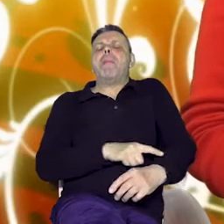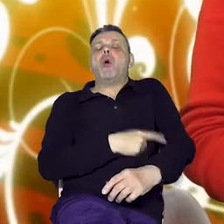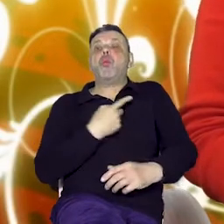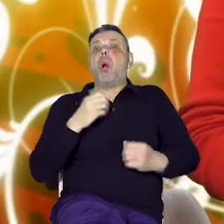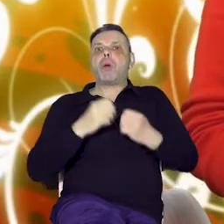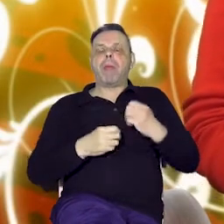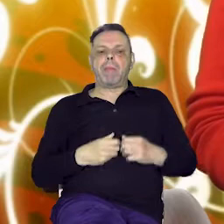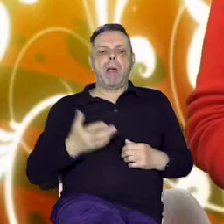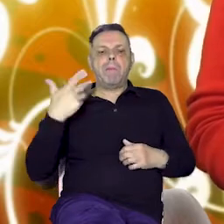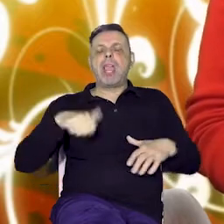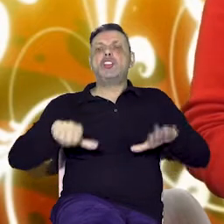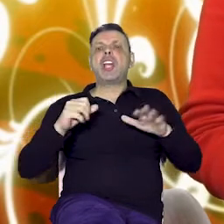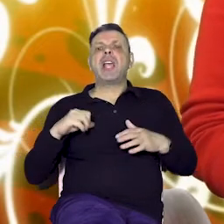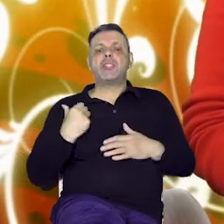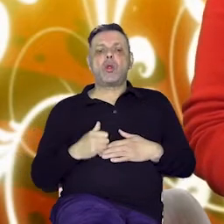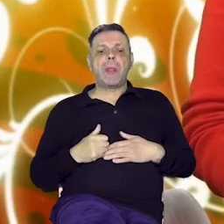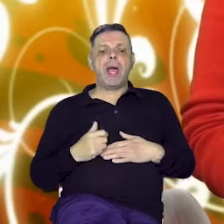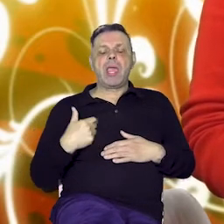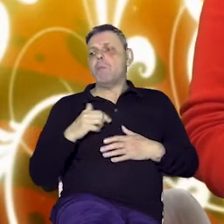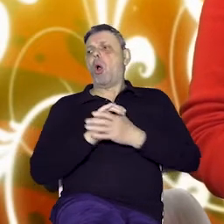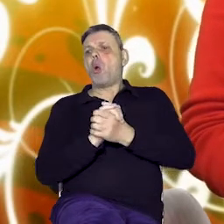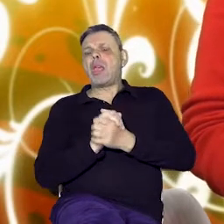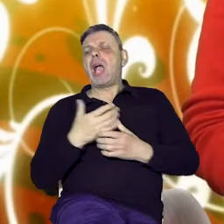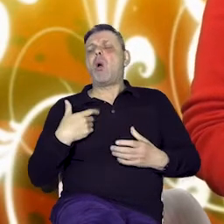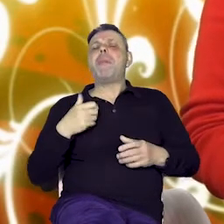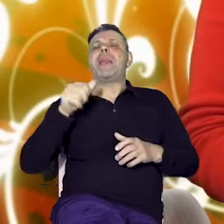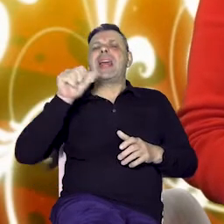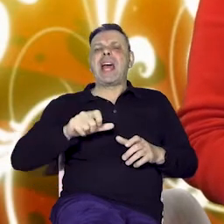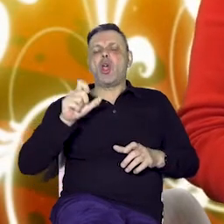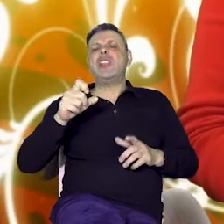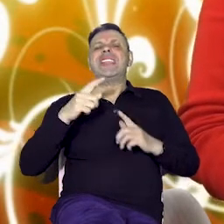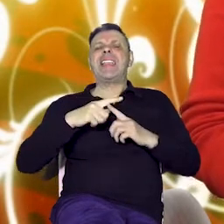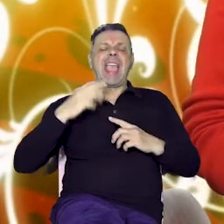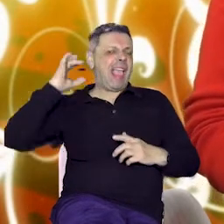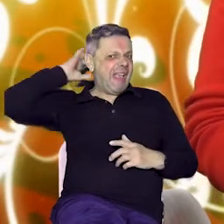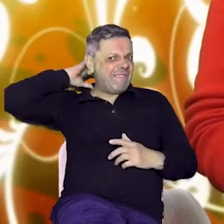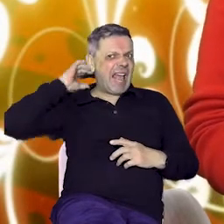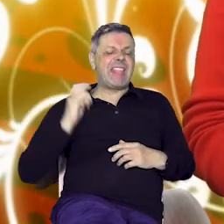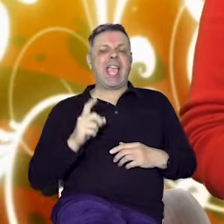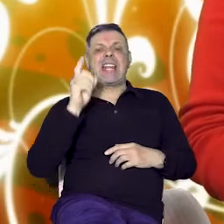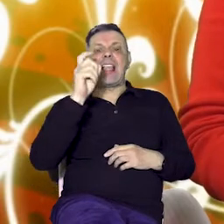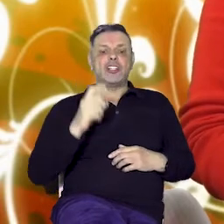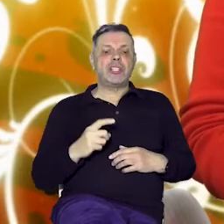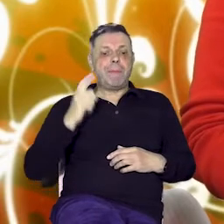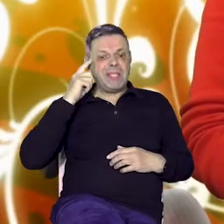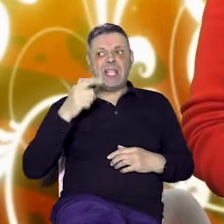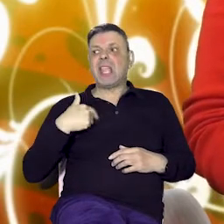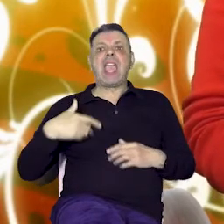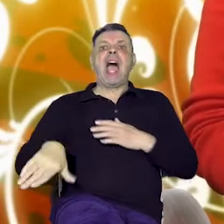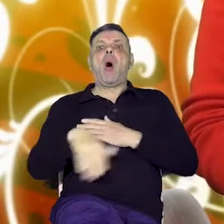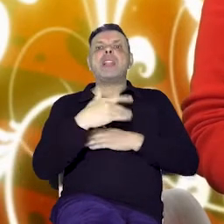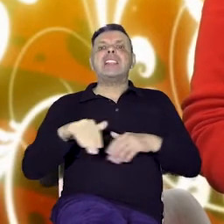Prije 16 godina je kolega koji je meni radio CT vrate kralježnice mislio da ja spremam papire za mirovinu.